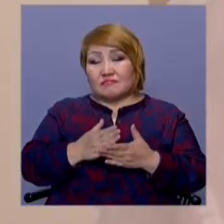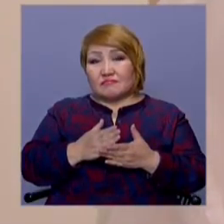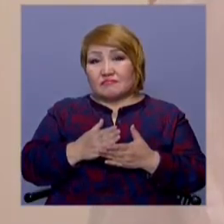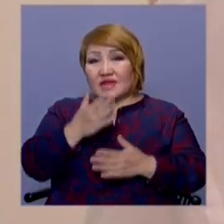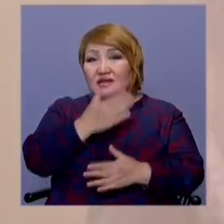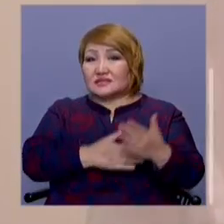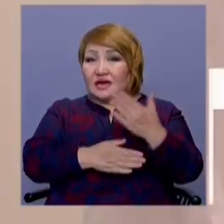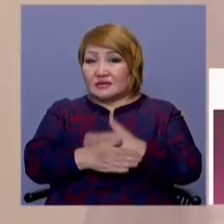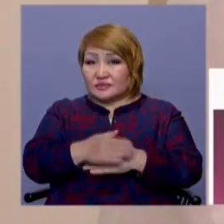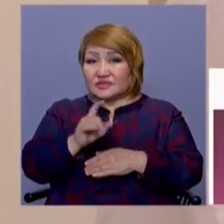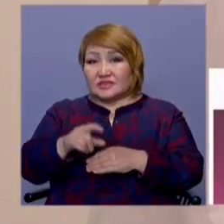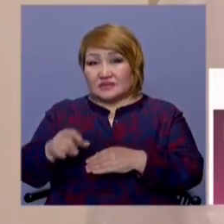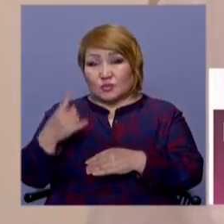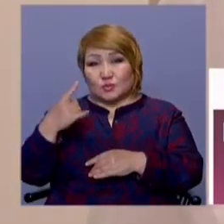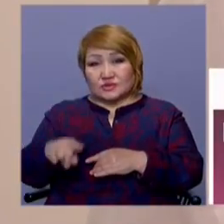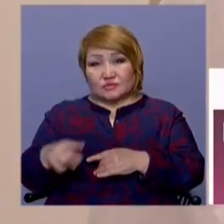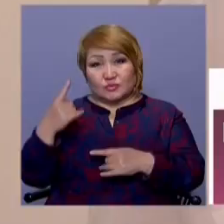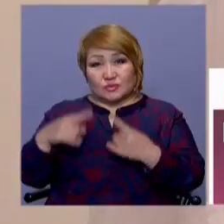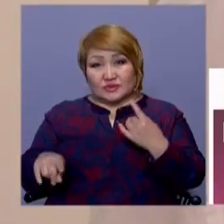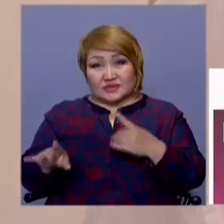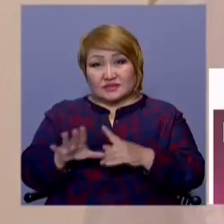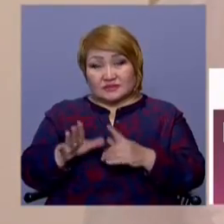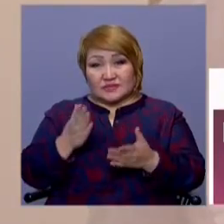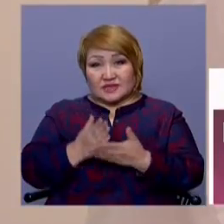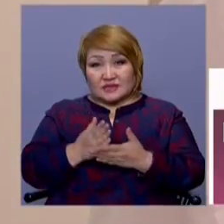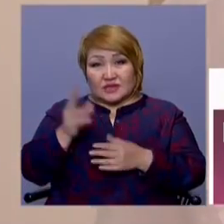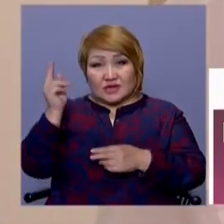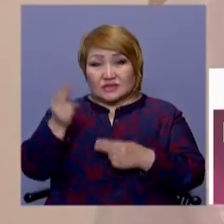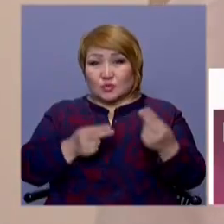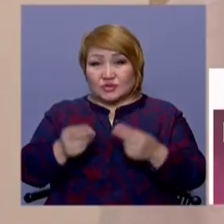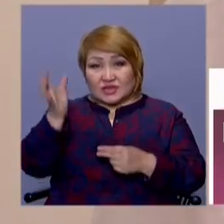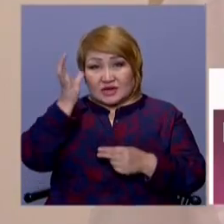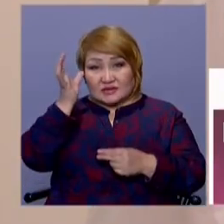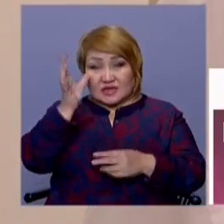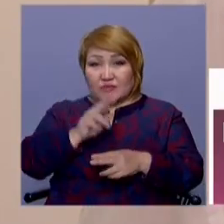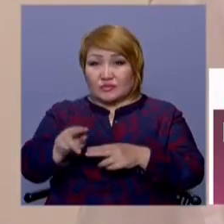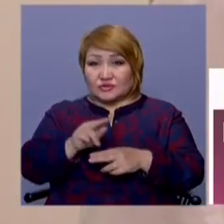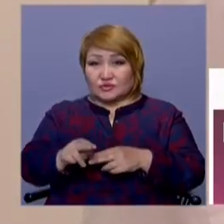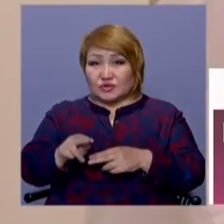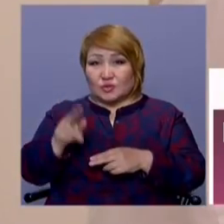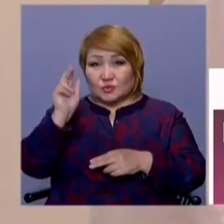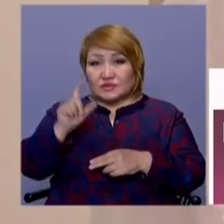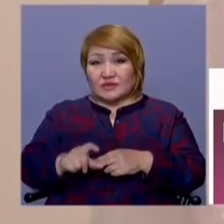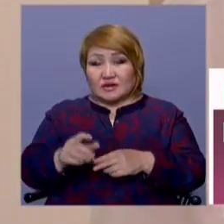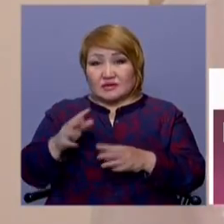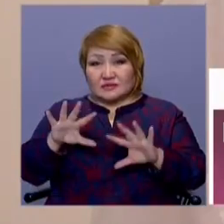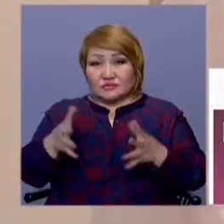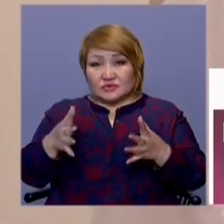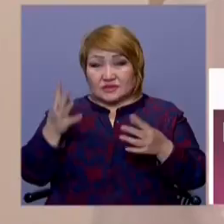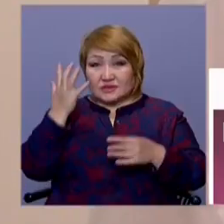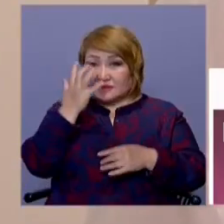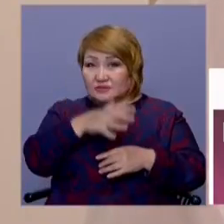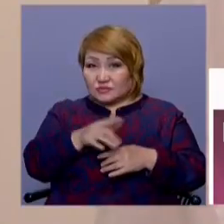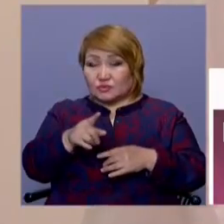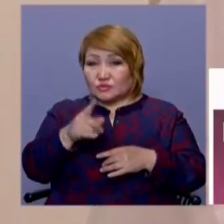Зағип жандардың өзгелерден бөлек өз әлемі бар. Бұрын суретшілер академиясында сабақ бергенде оқушыларымның бір аяқ асты көрмей қалды. Сол кезде көз көрмейтін